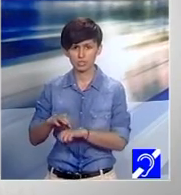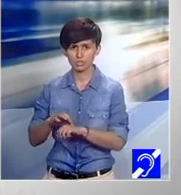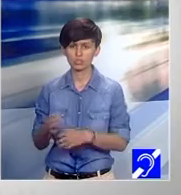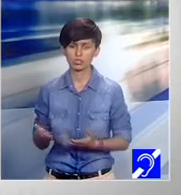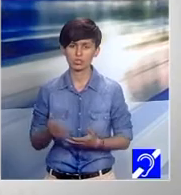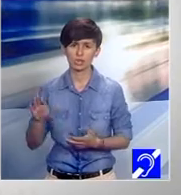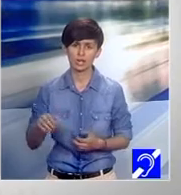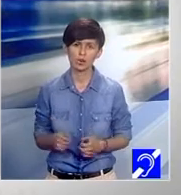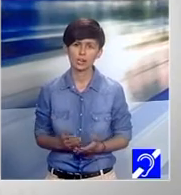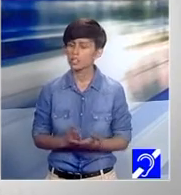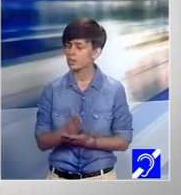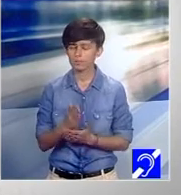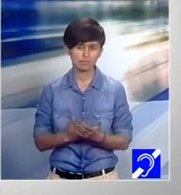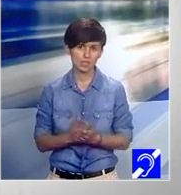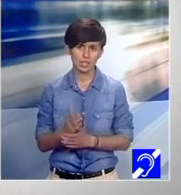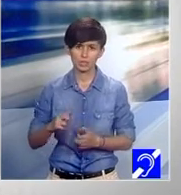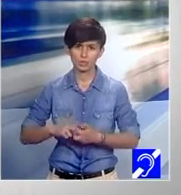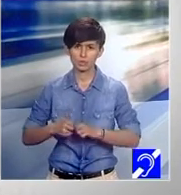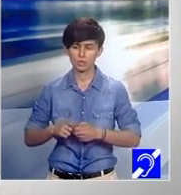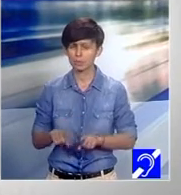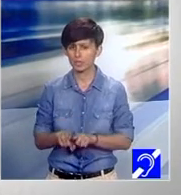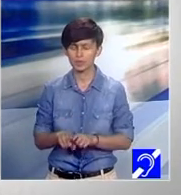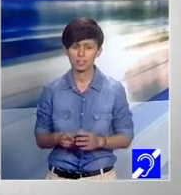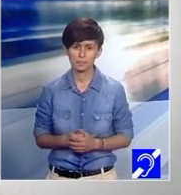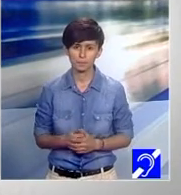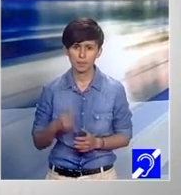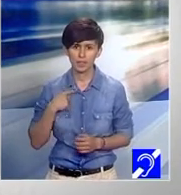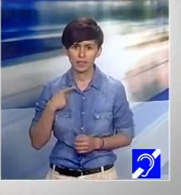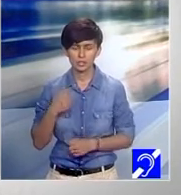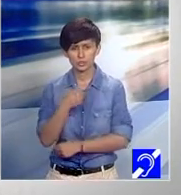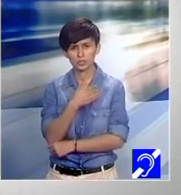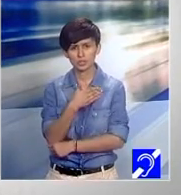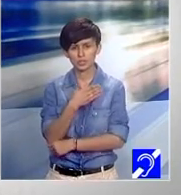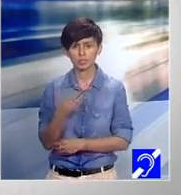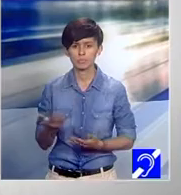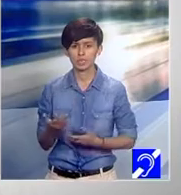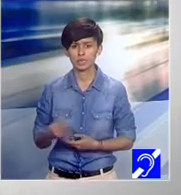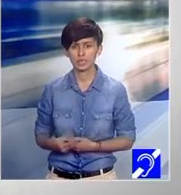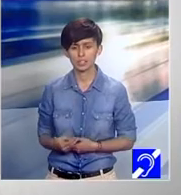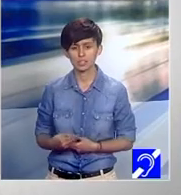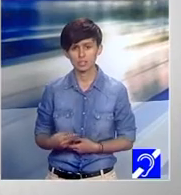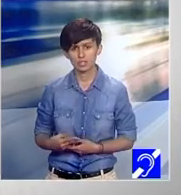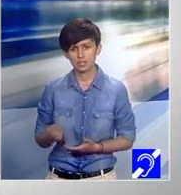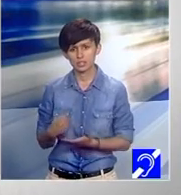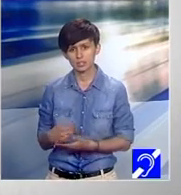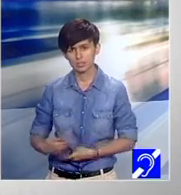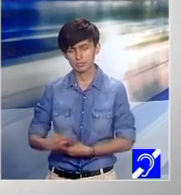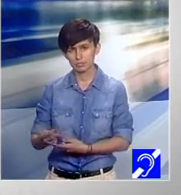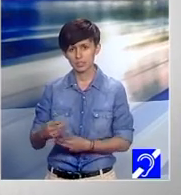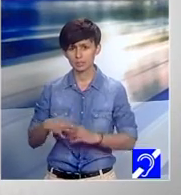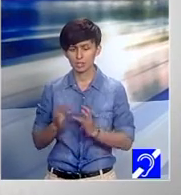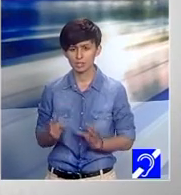de această problemă. Bucuria noastră este că sunt companii în acest moment care importă în România alimente speciale